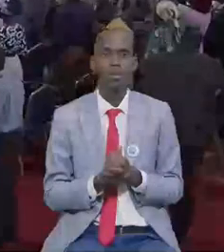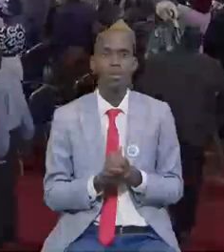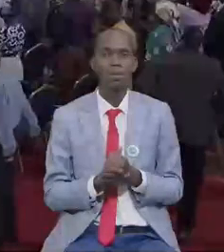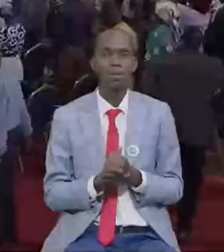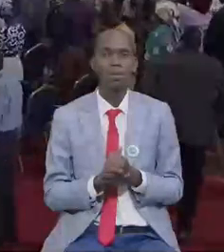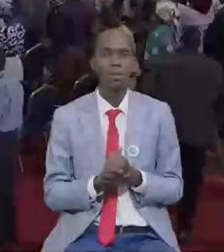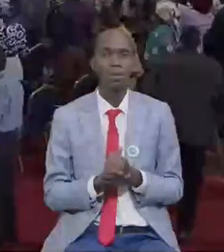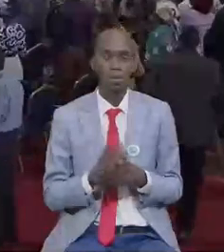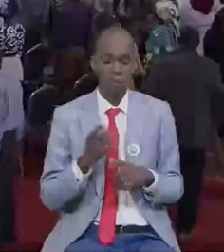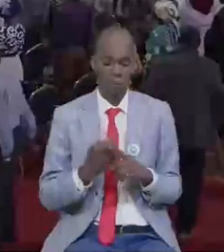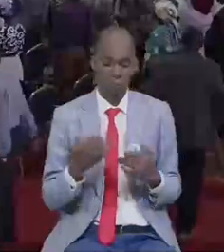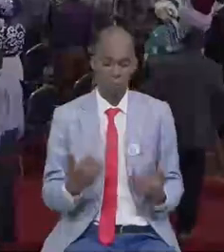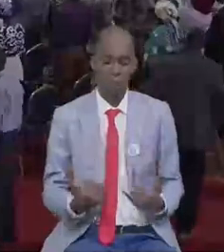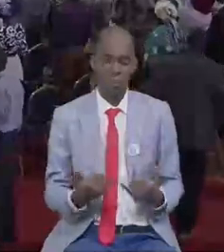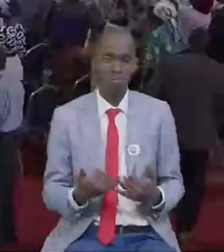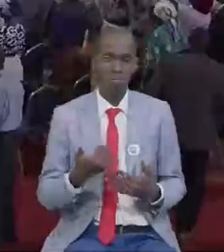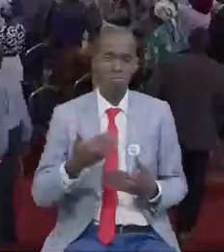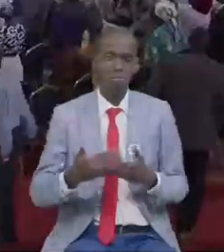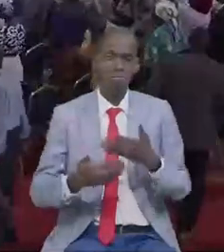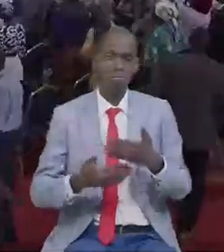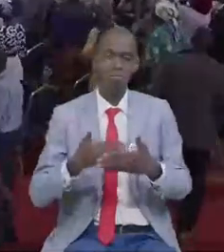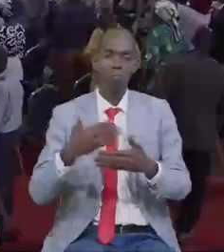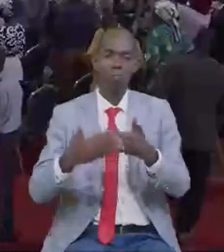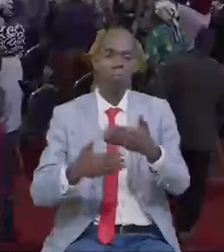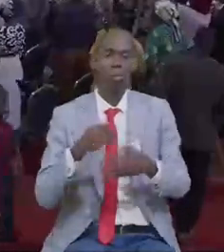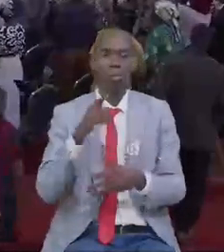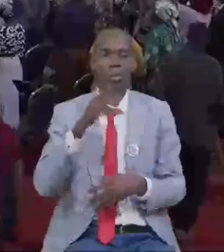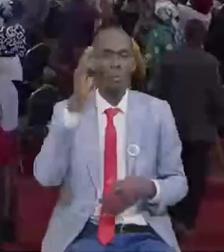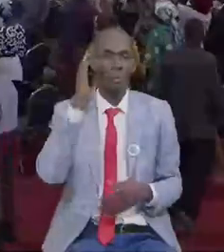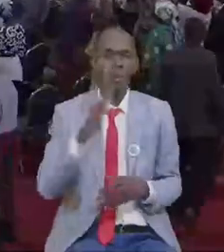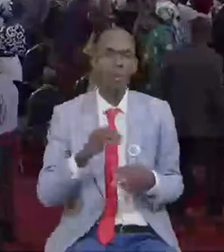À partir de maintenant, tu le feras.